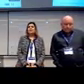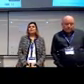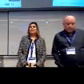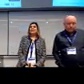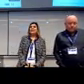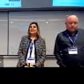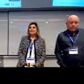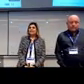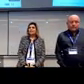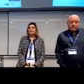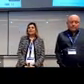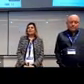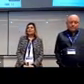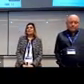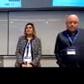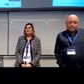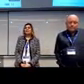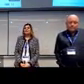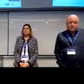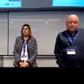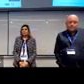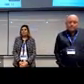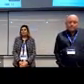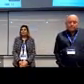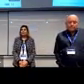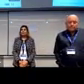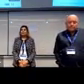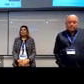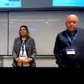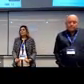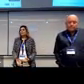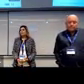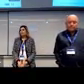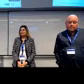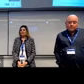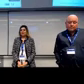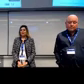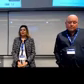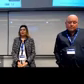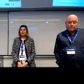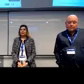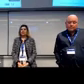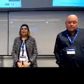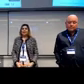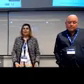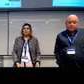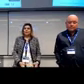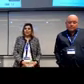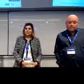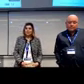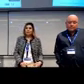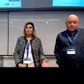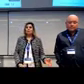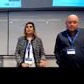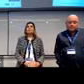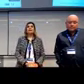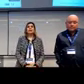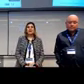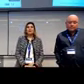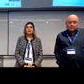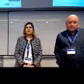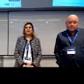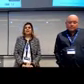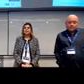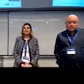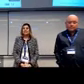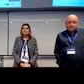Pour démontrer la simplicité des exercices proposés par des manuels actuels, par exemple, vous trouvez